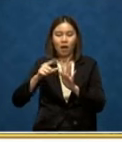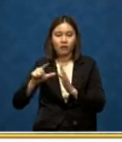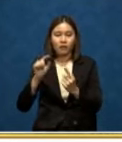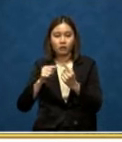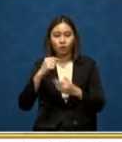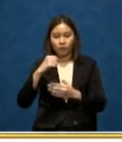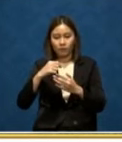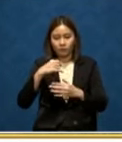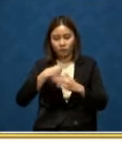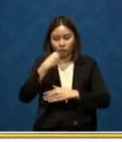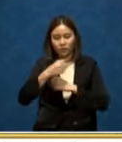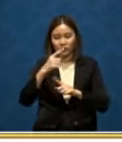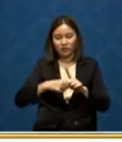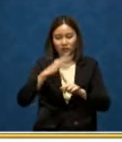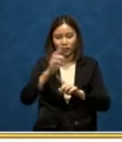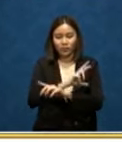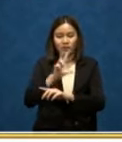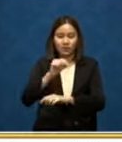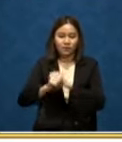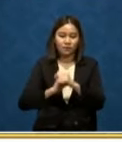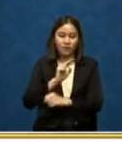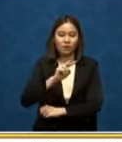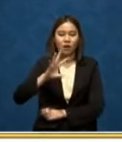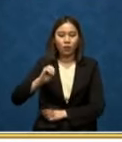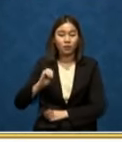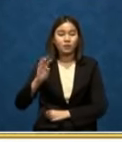ปีสิ้นสุดวันที่ 30กันยายน 2564